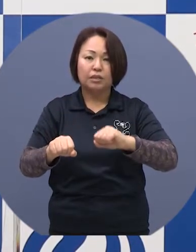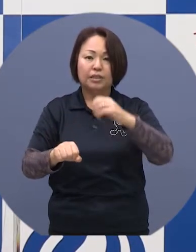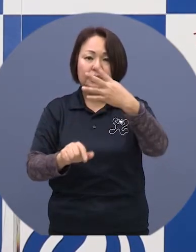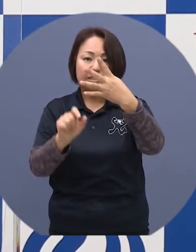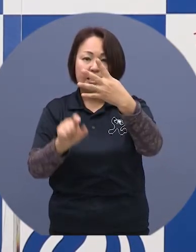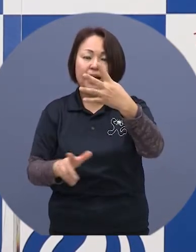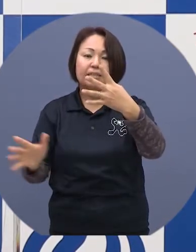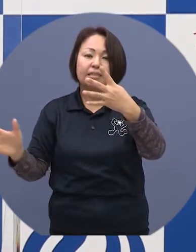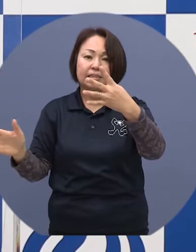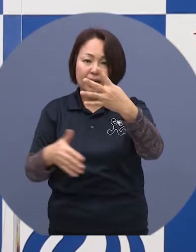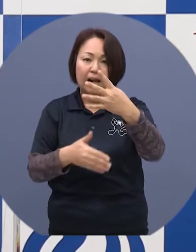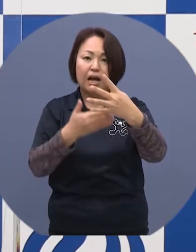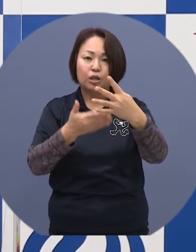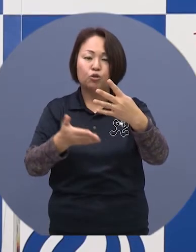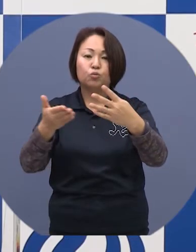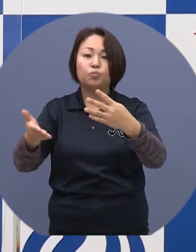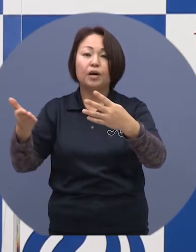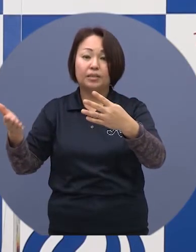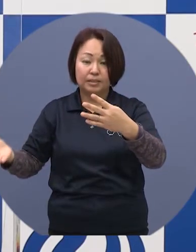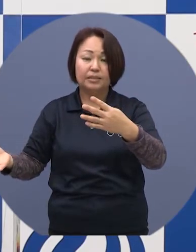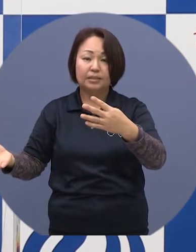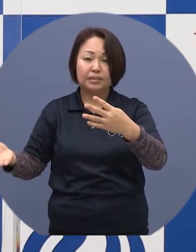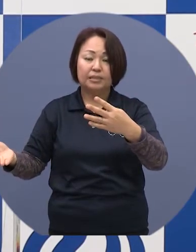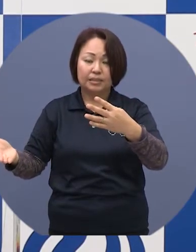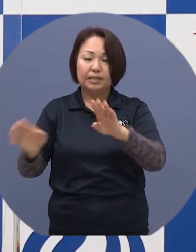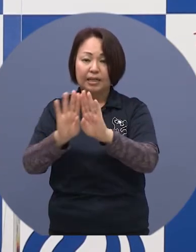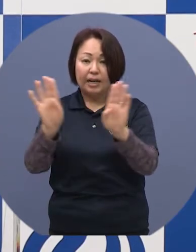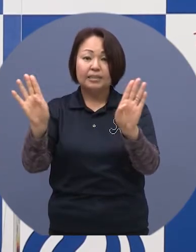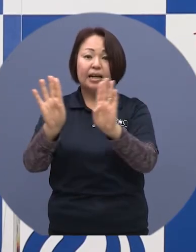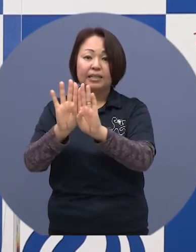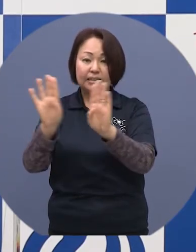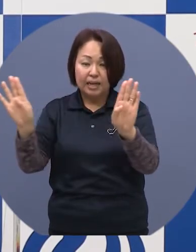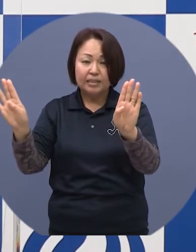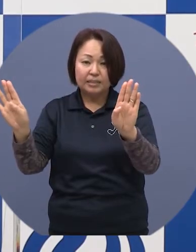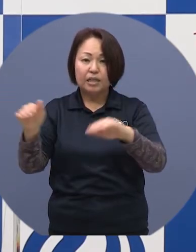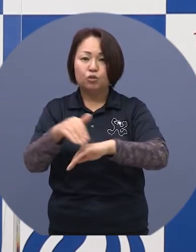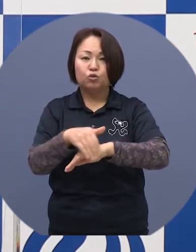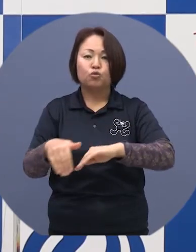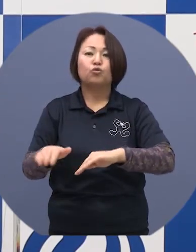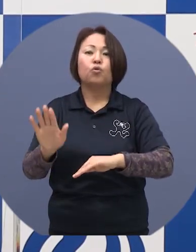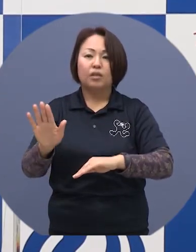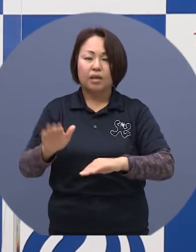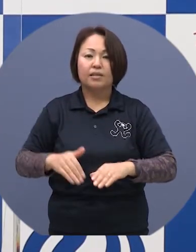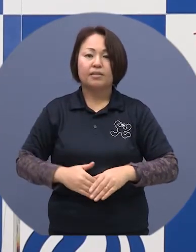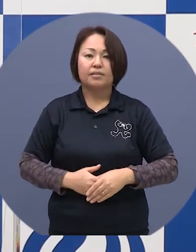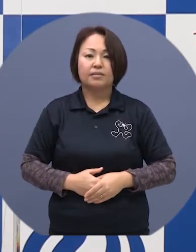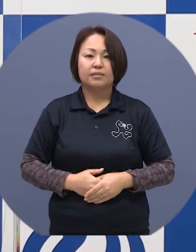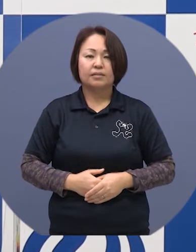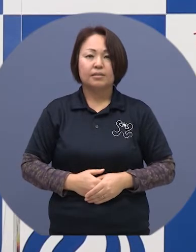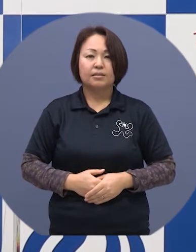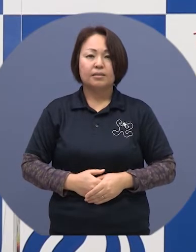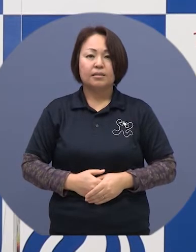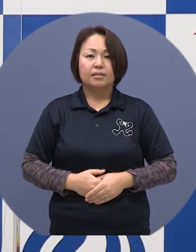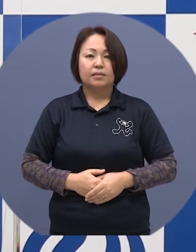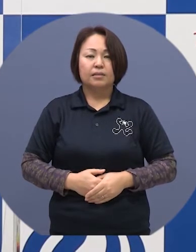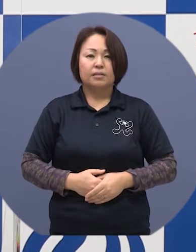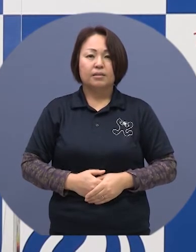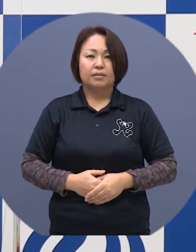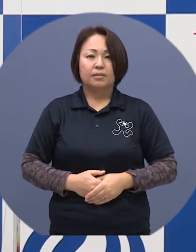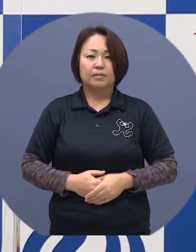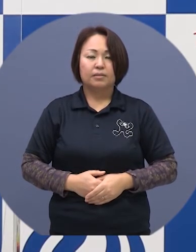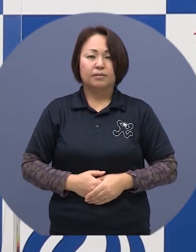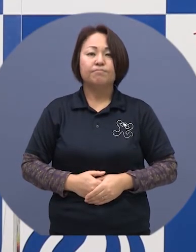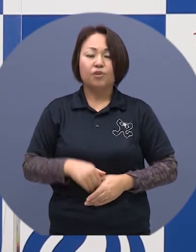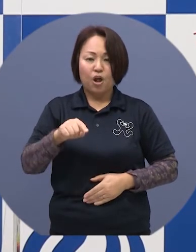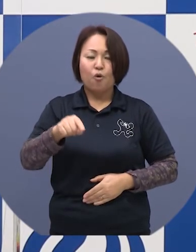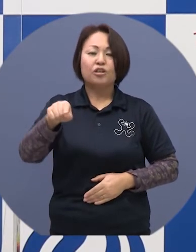スイーツで翁今のイベント開催をできればというふうに考えているところでございますあのこの機会にですね大人の